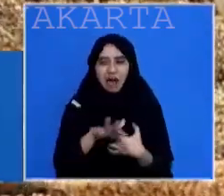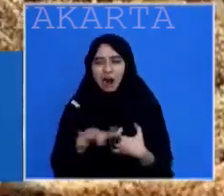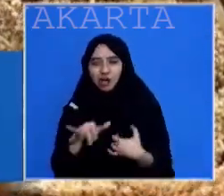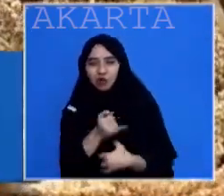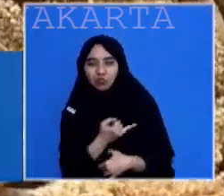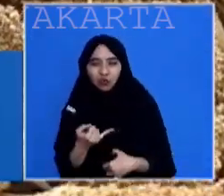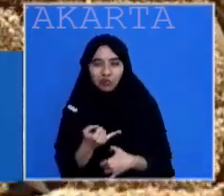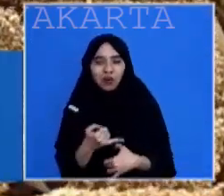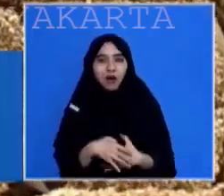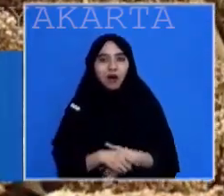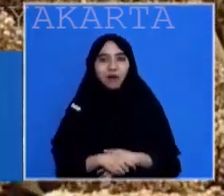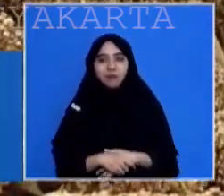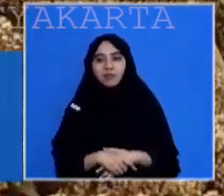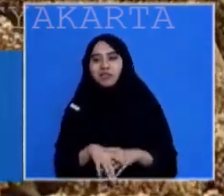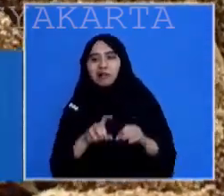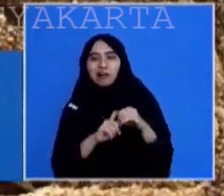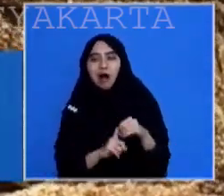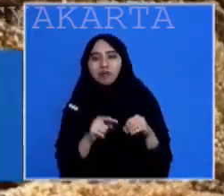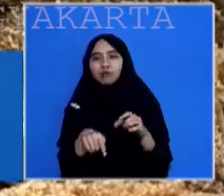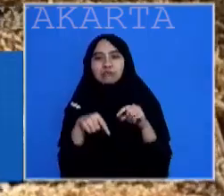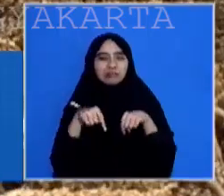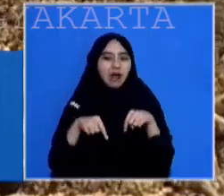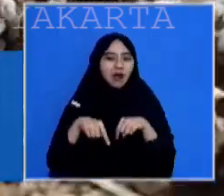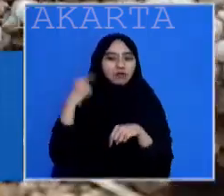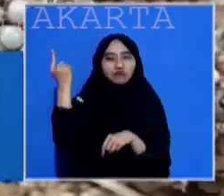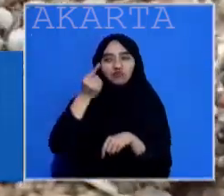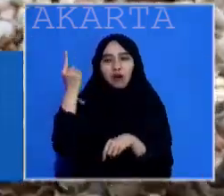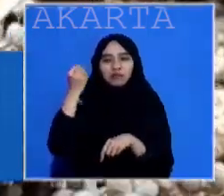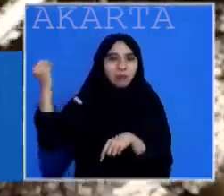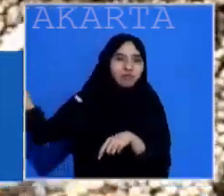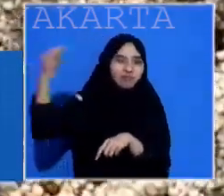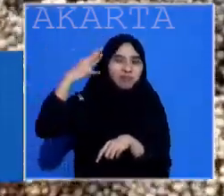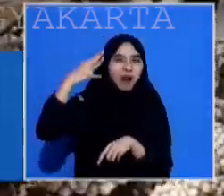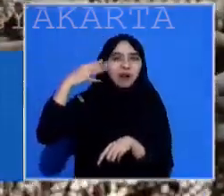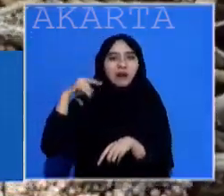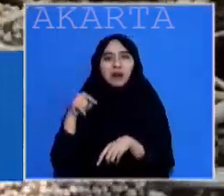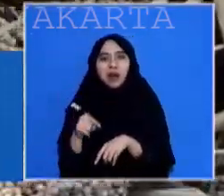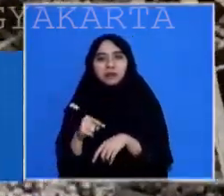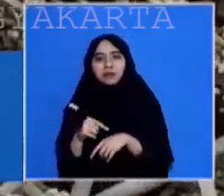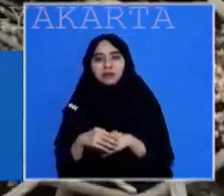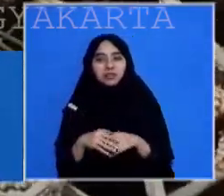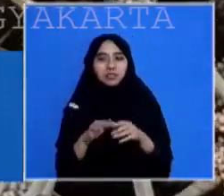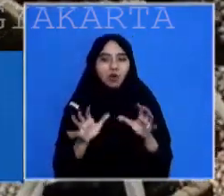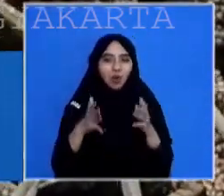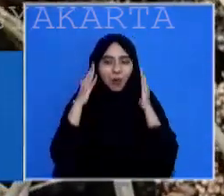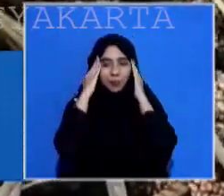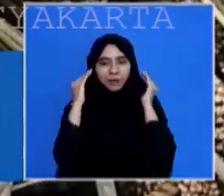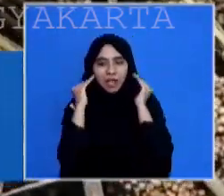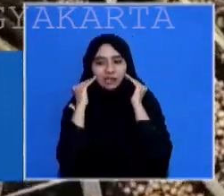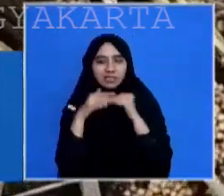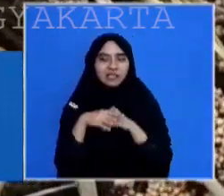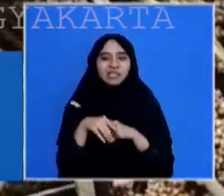Kadayan kawontenan cuaca ingkang ekstrim ingkang dumados ing pungkasaning wekdal sakmenika ndamel kadang tani ing laladan Cilacap Jawa